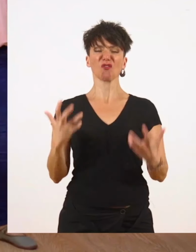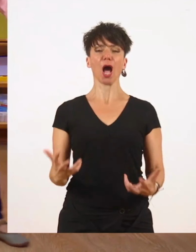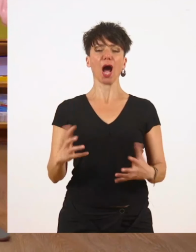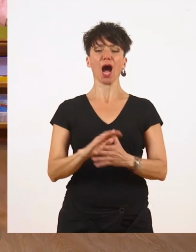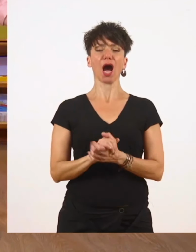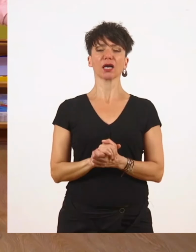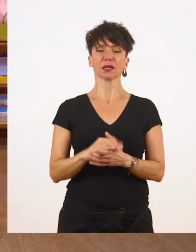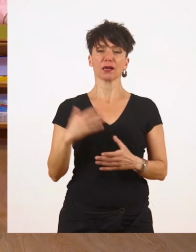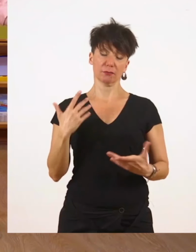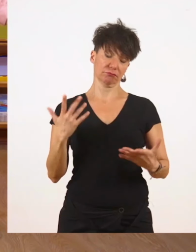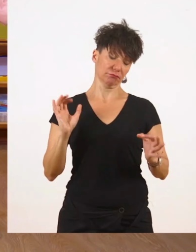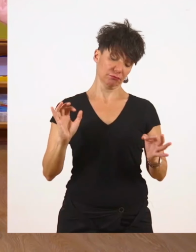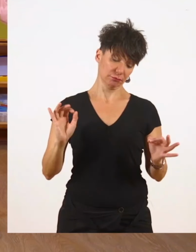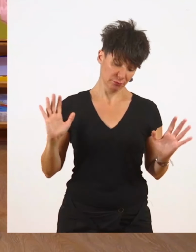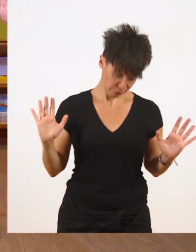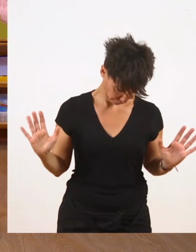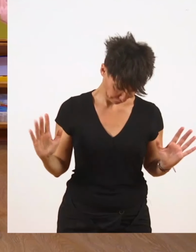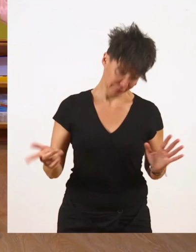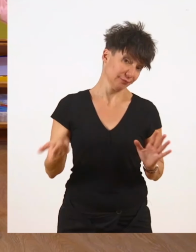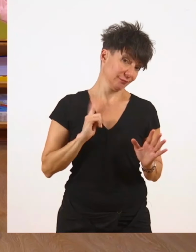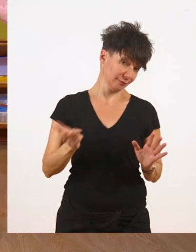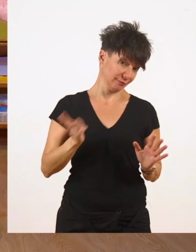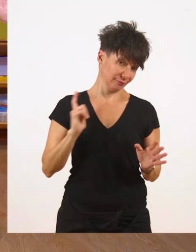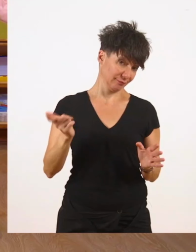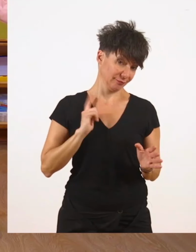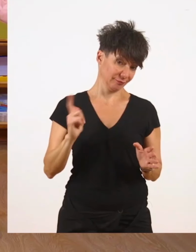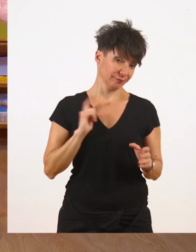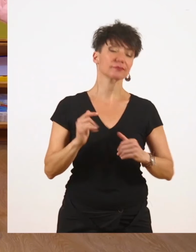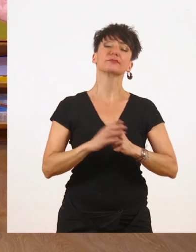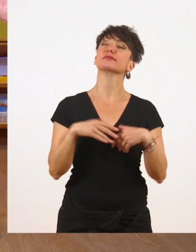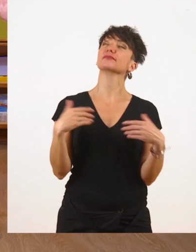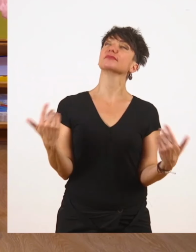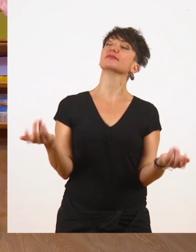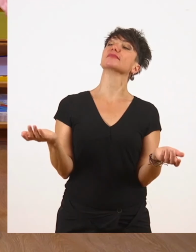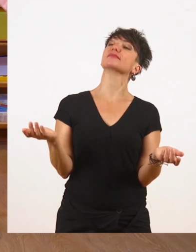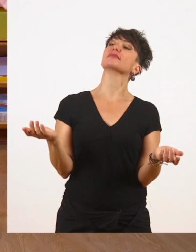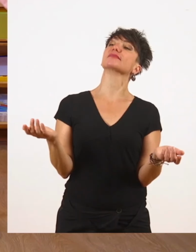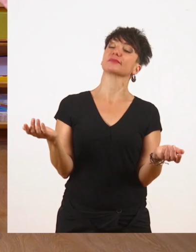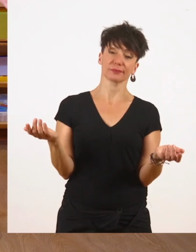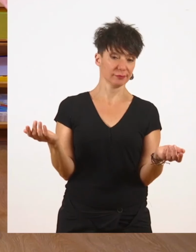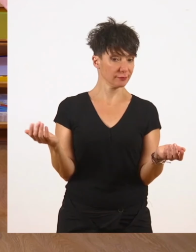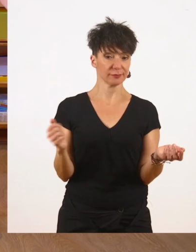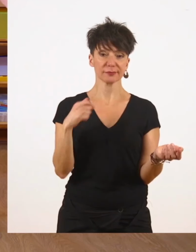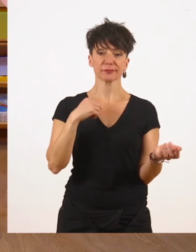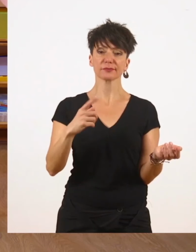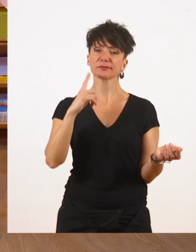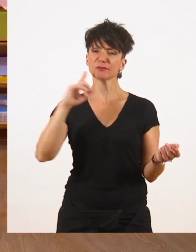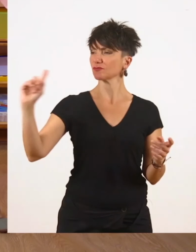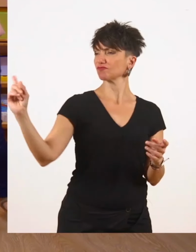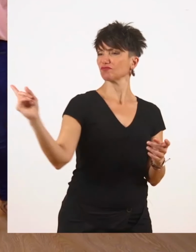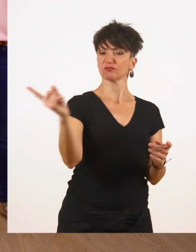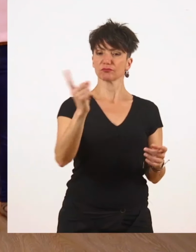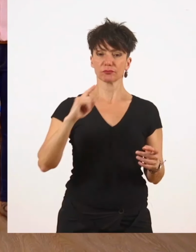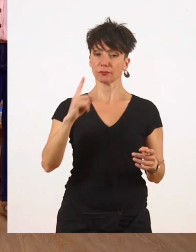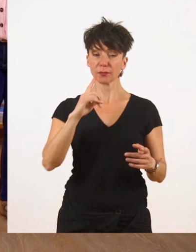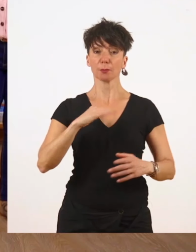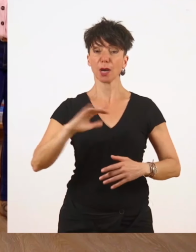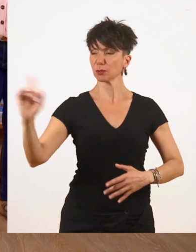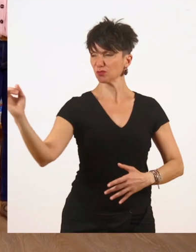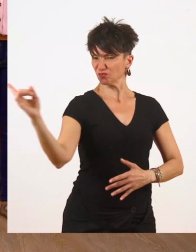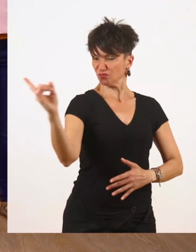Το απαιτούν οι συνθήκες. Περιμένουμε τον Θησέα να εμφανιστεί. Πρέπει να είμαστε